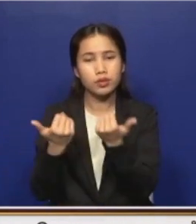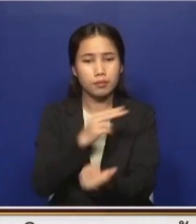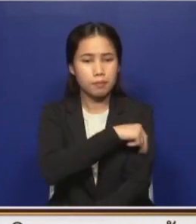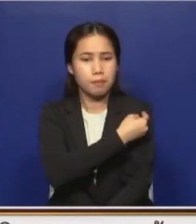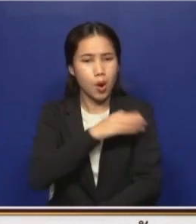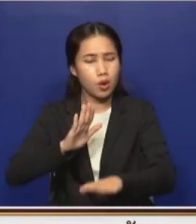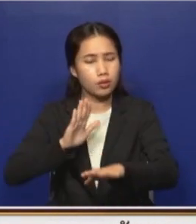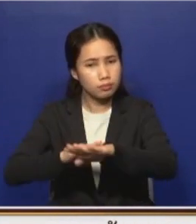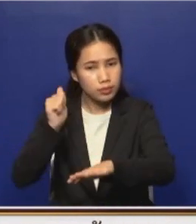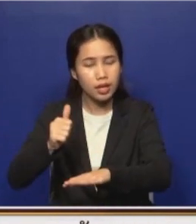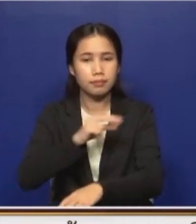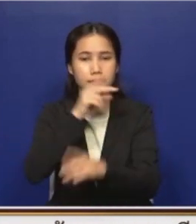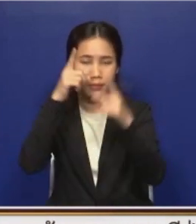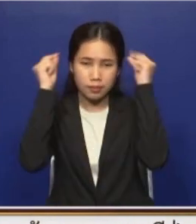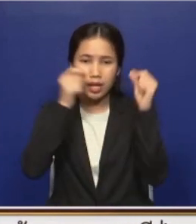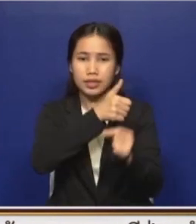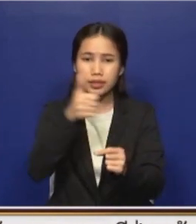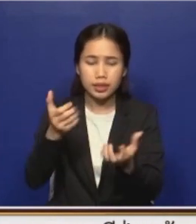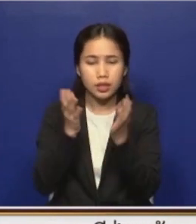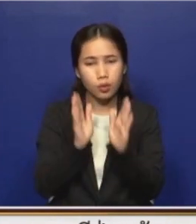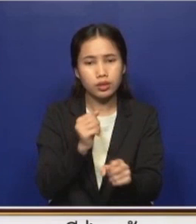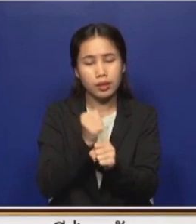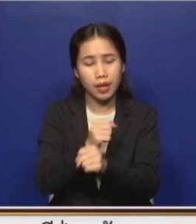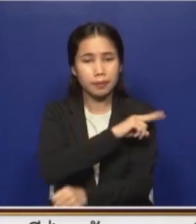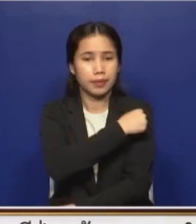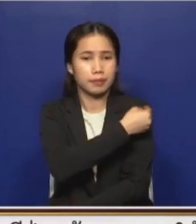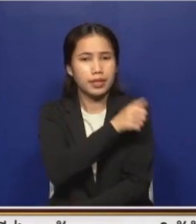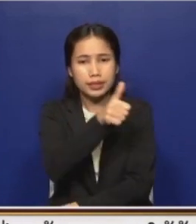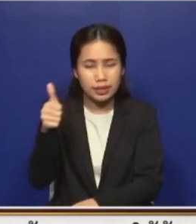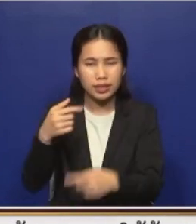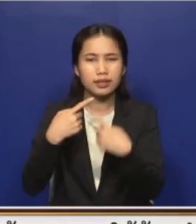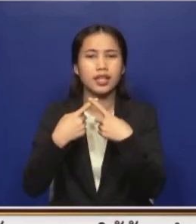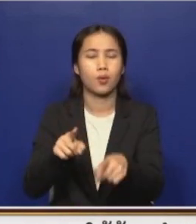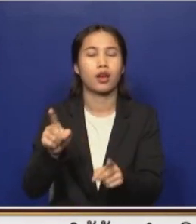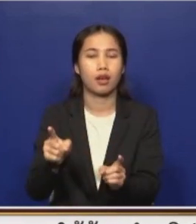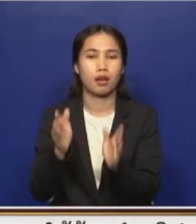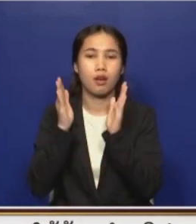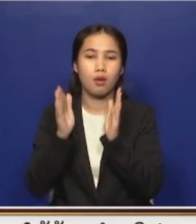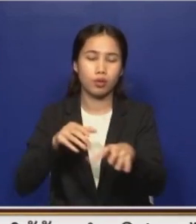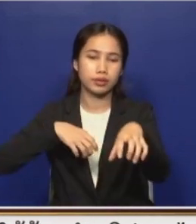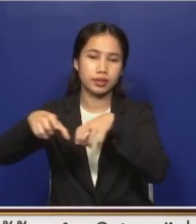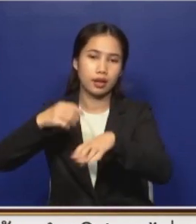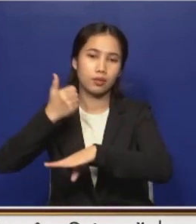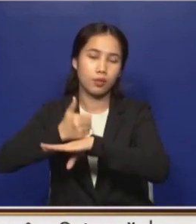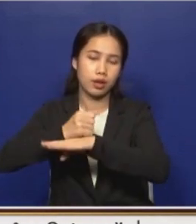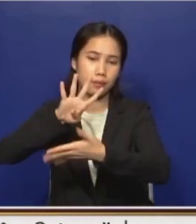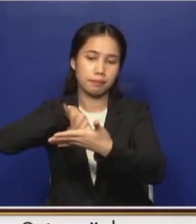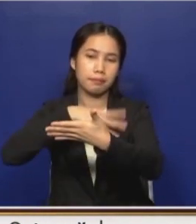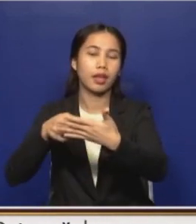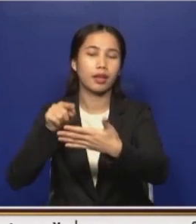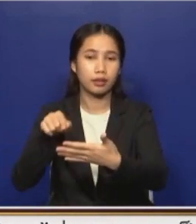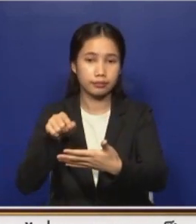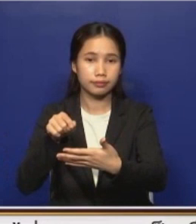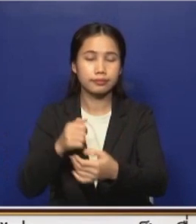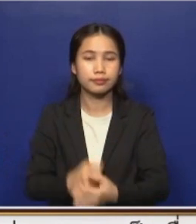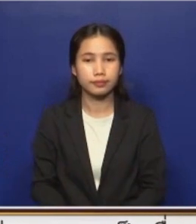ตรงนี้มาโยงผมดึงเอามาให้เห็นว่าอะไรฮะผมบอกแล้วฮะสภาคือฝ่ายนิติบัญญั